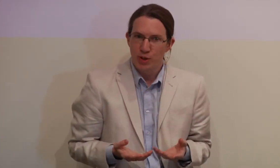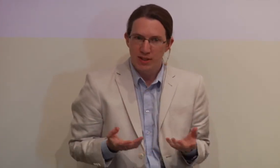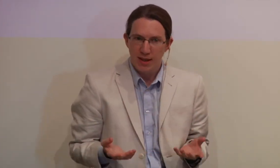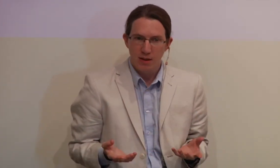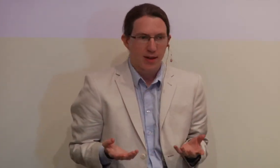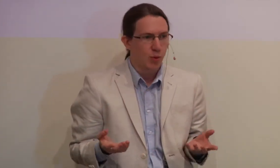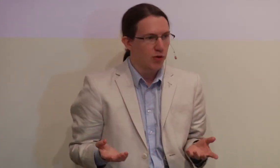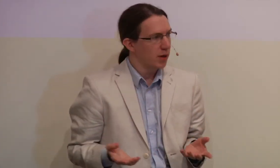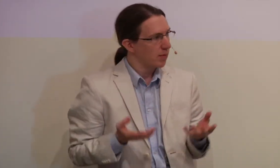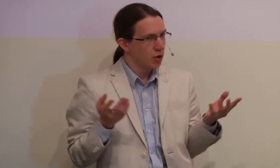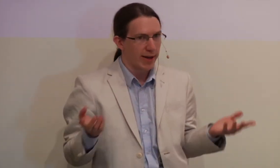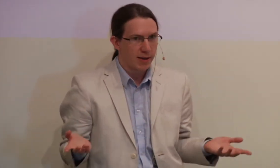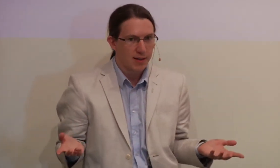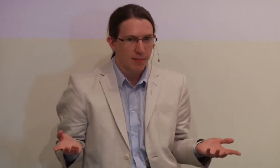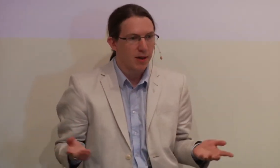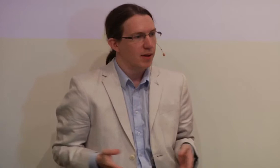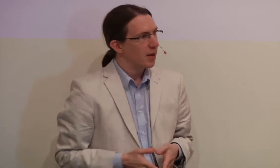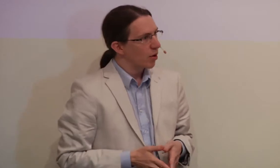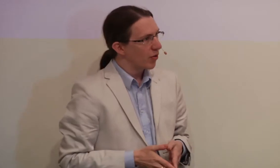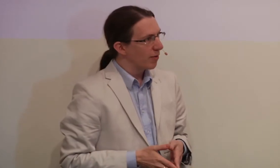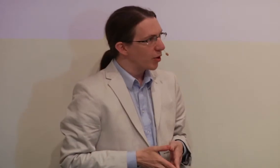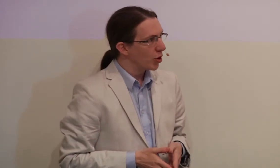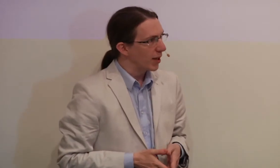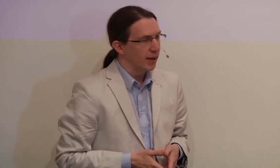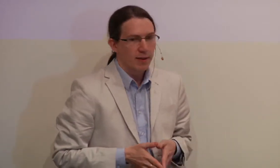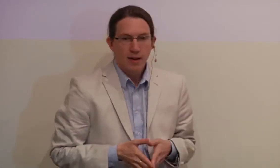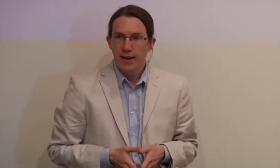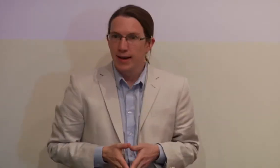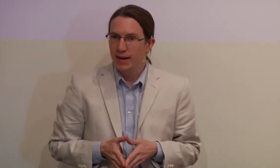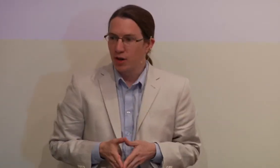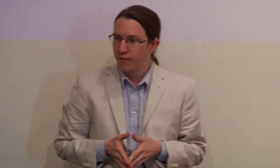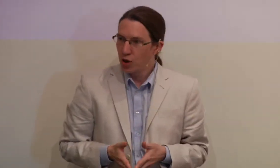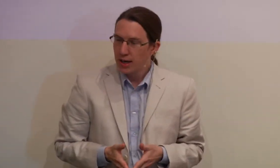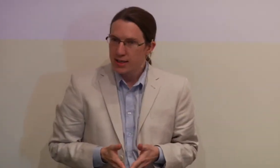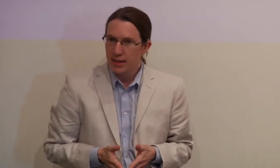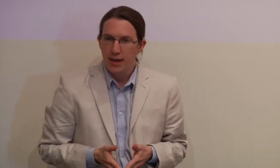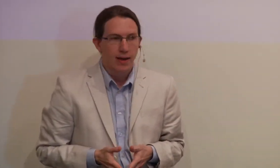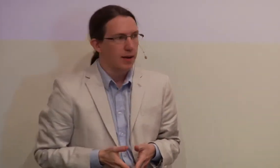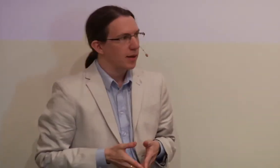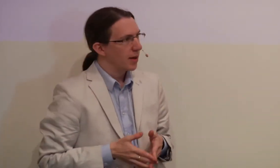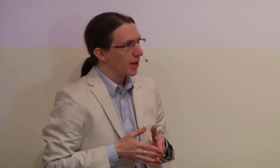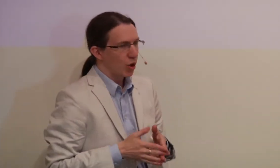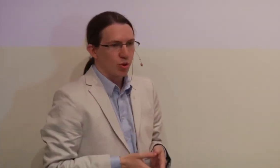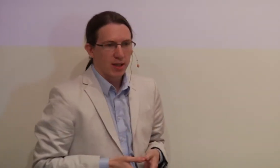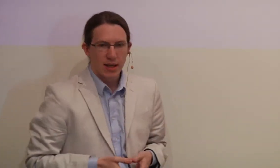står på en scen eller motsvarande, så här till exempel, och framför någonting. Det kan vara